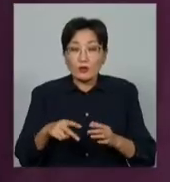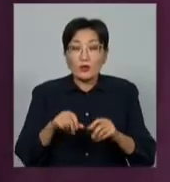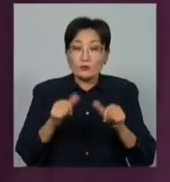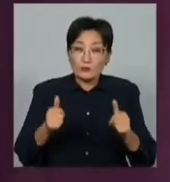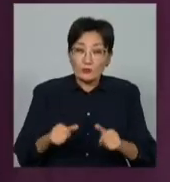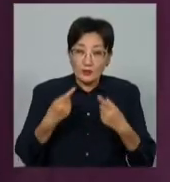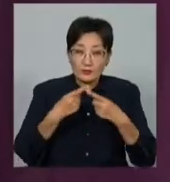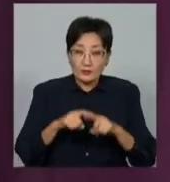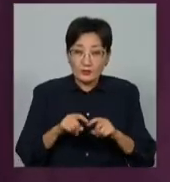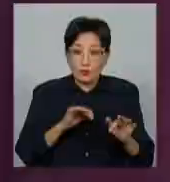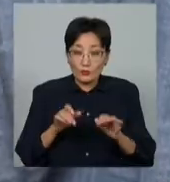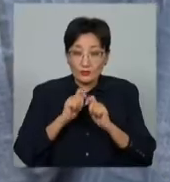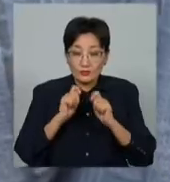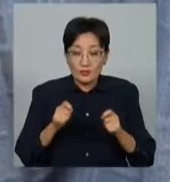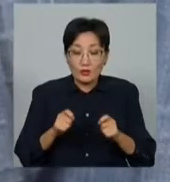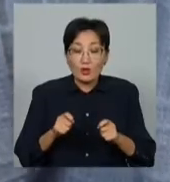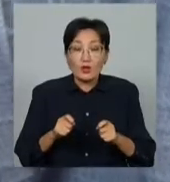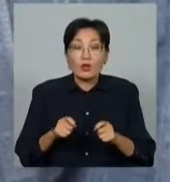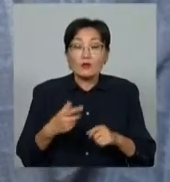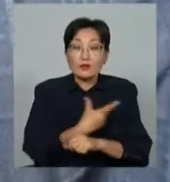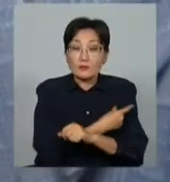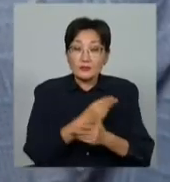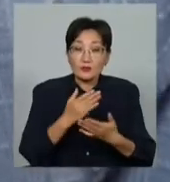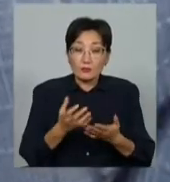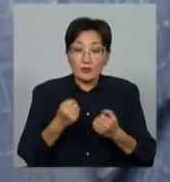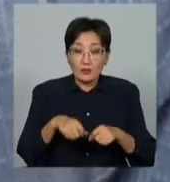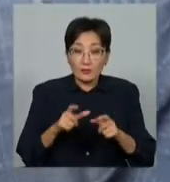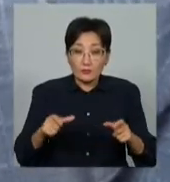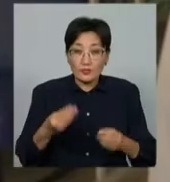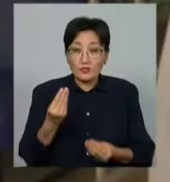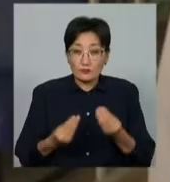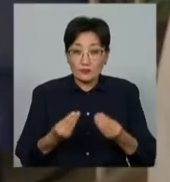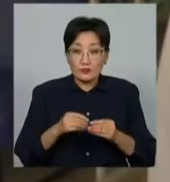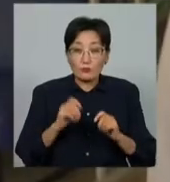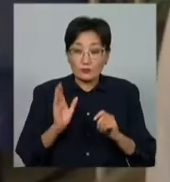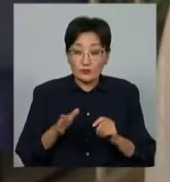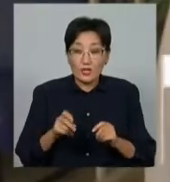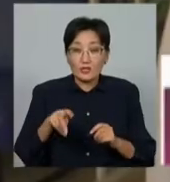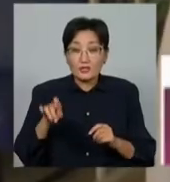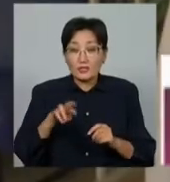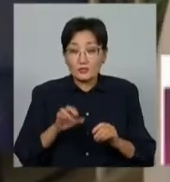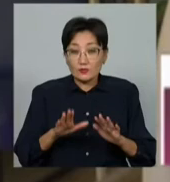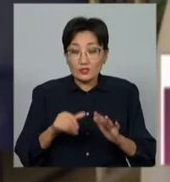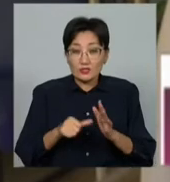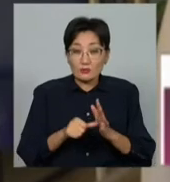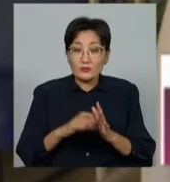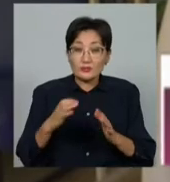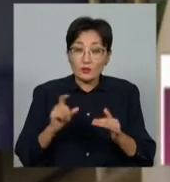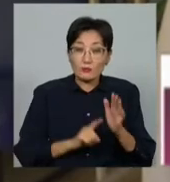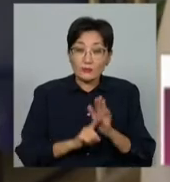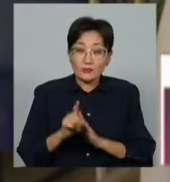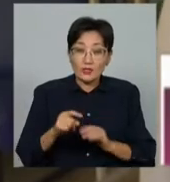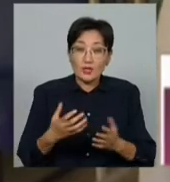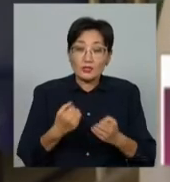науқан жариялады. Ірілі ұсақты тұрмыстық заттар екпе алған азаматтардың арасында ойнатылмақ. Лотереяға тек қана 6-қыркүйектен бастап